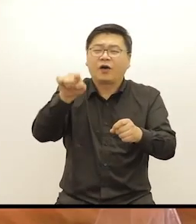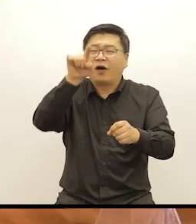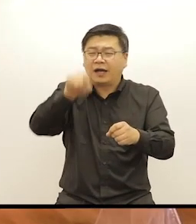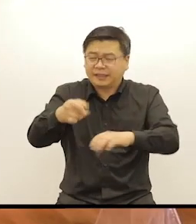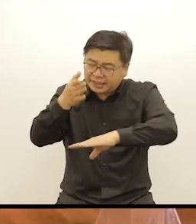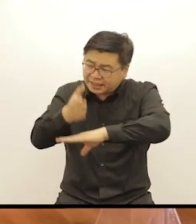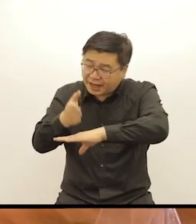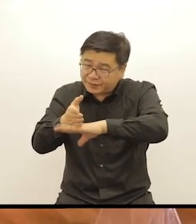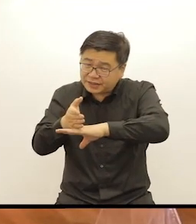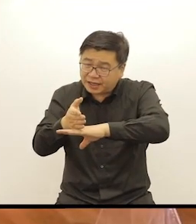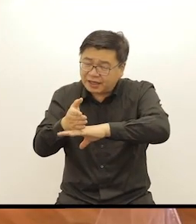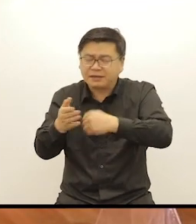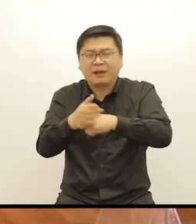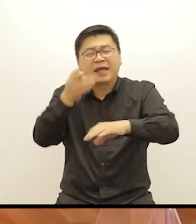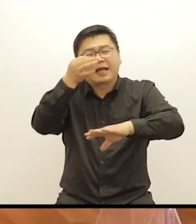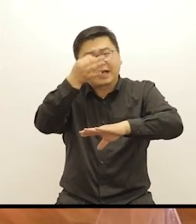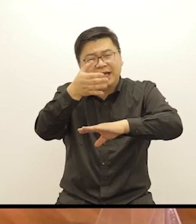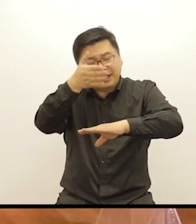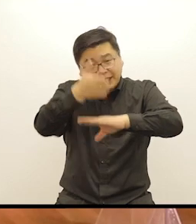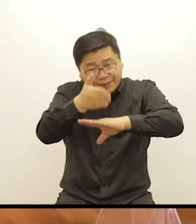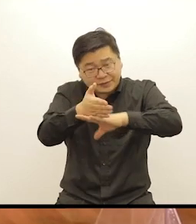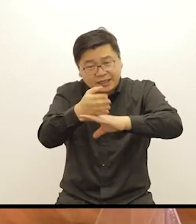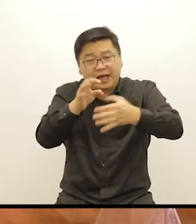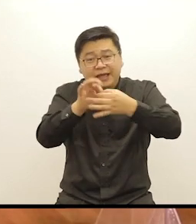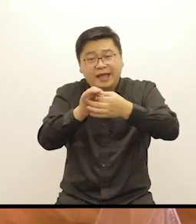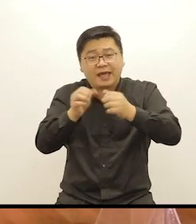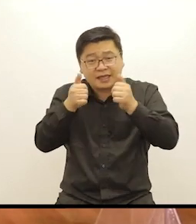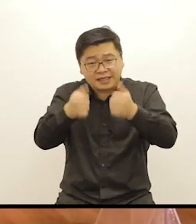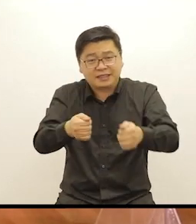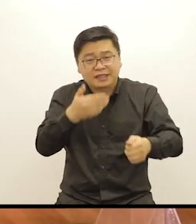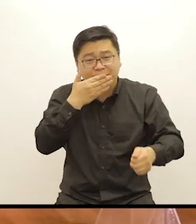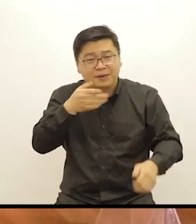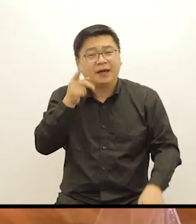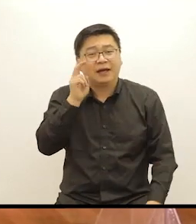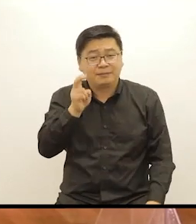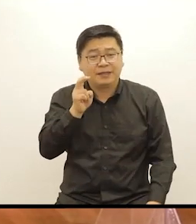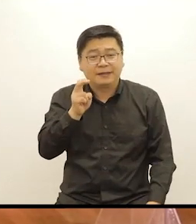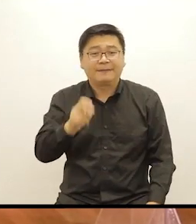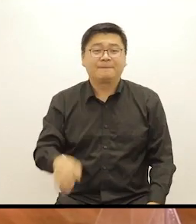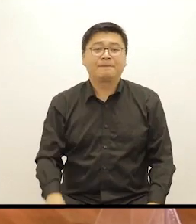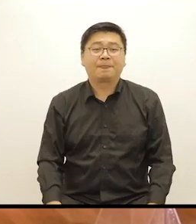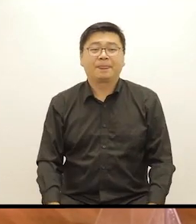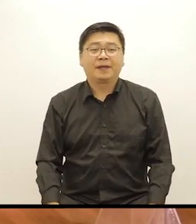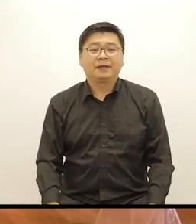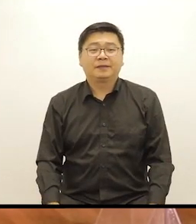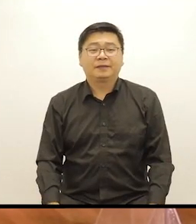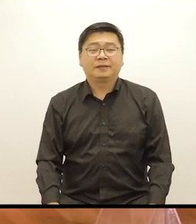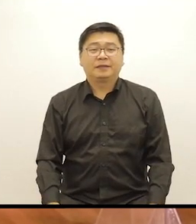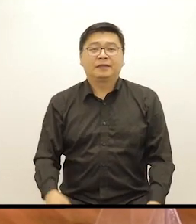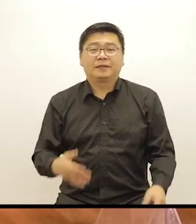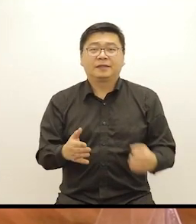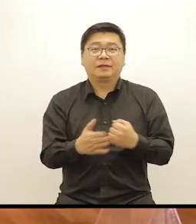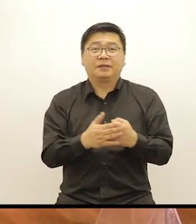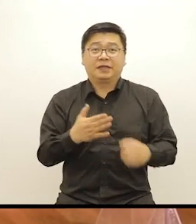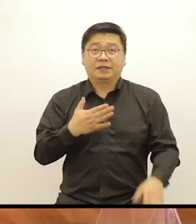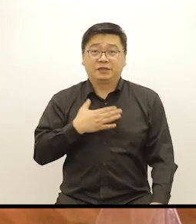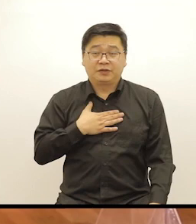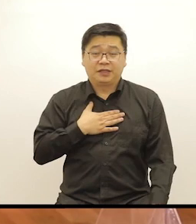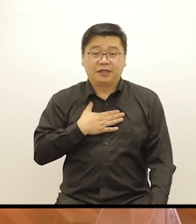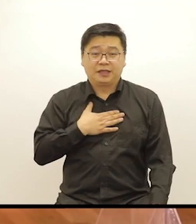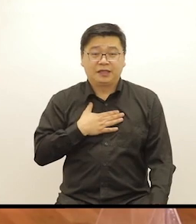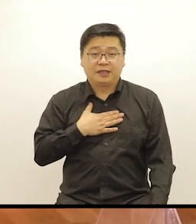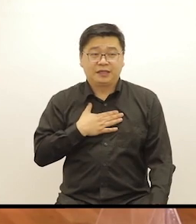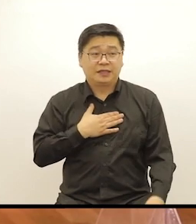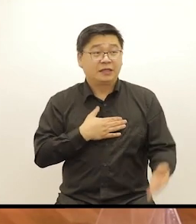인사가 아닐까. 감사의 인사. 그렇죠. 네. 감사가 포함된 사랑의 인사고. 네. 그래서 저나